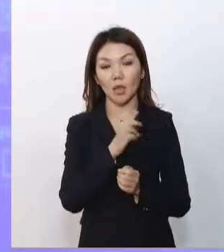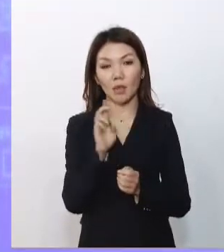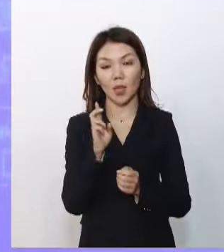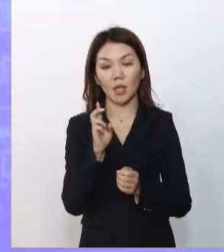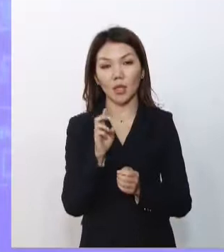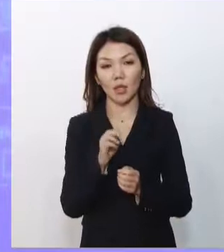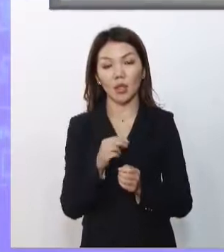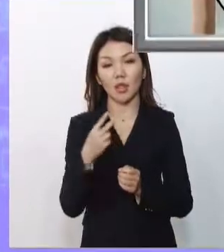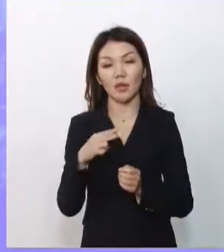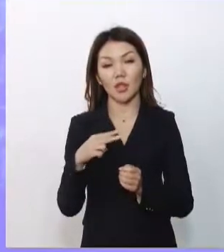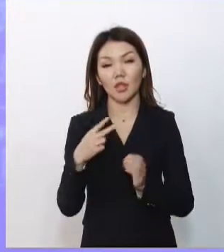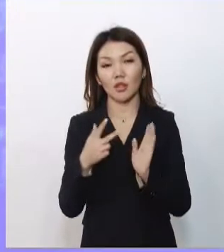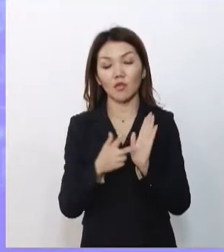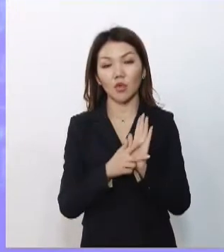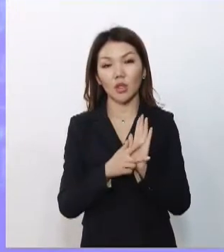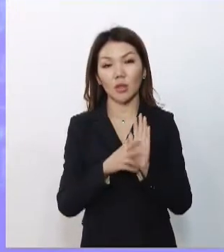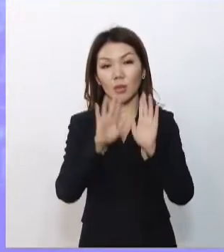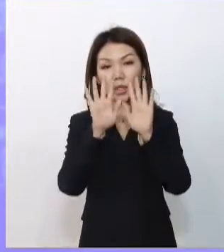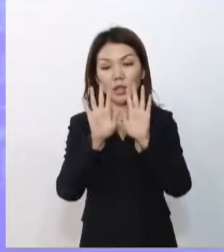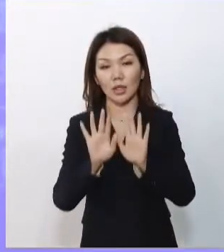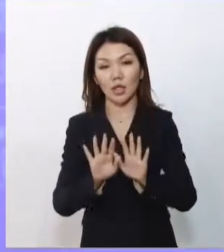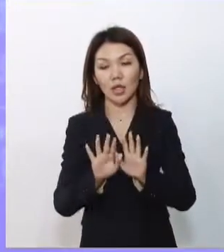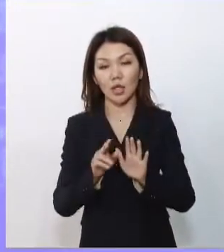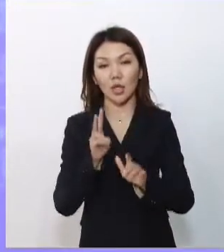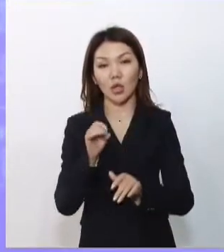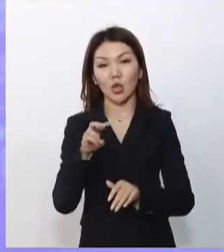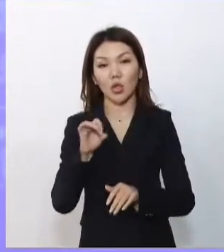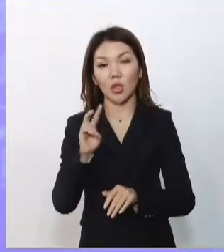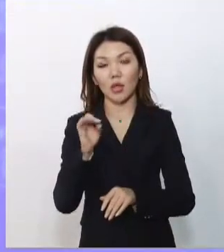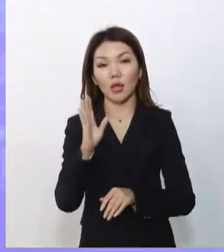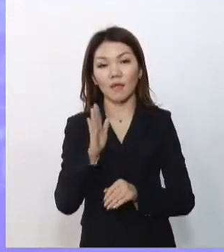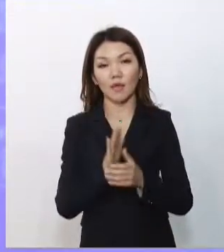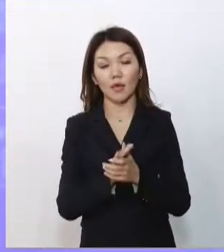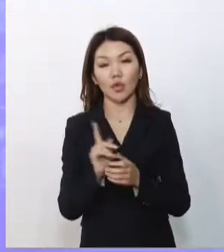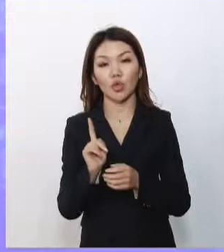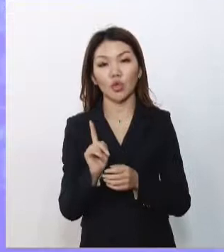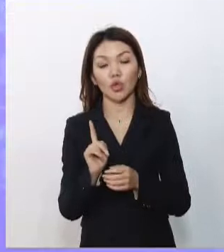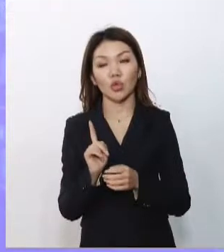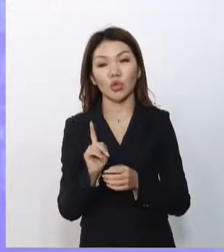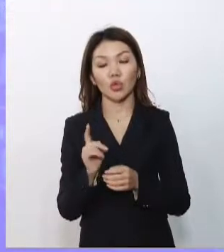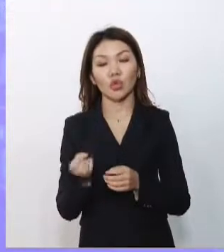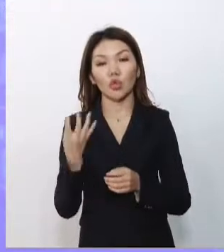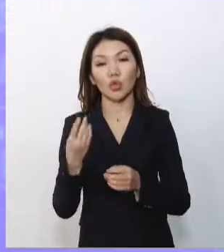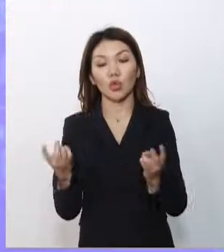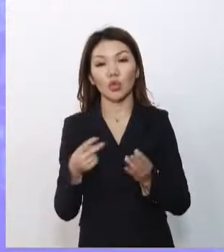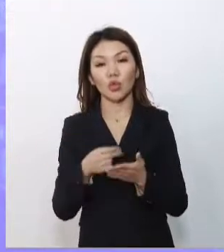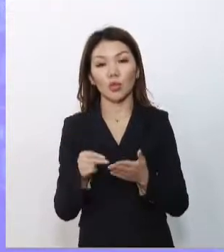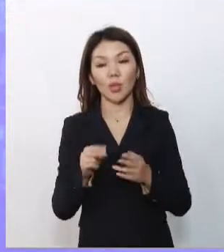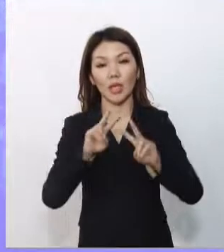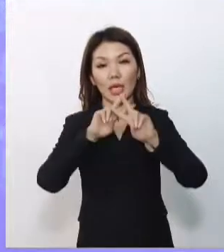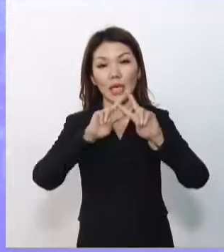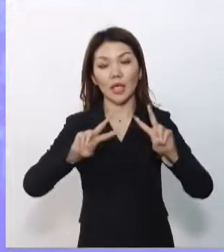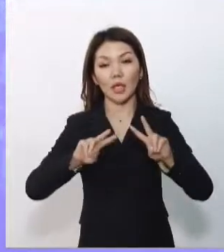серых кроликов. Сколько нужно купить клеток, чтобы в каждую из них поместить по